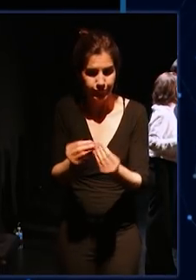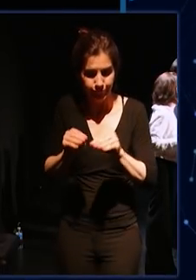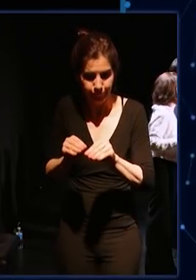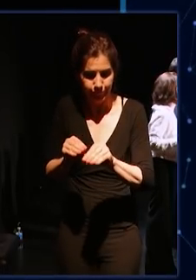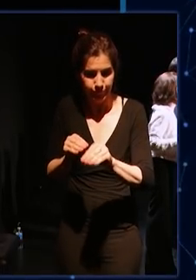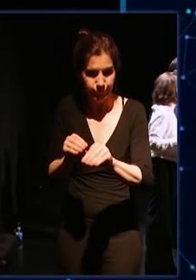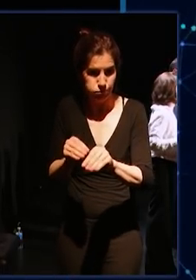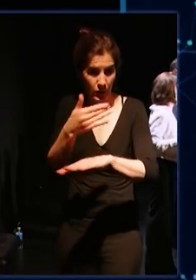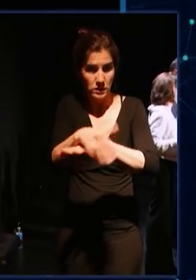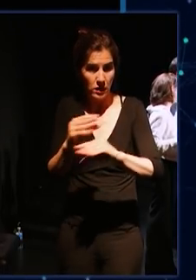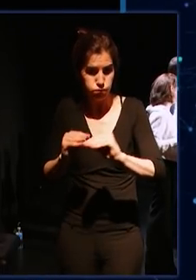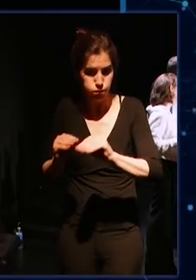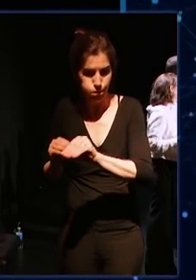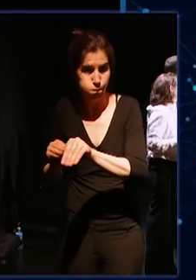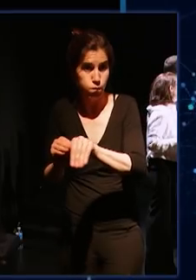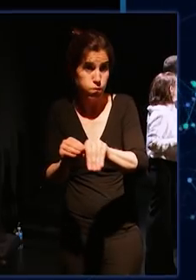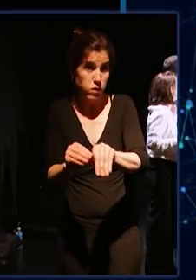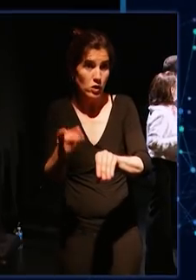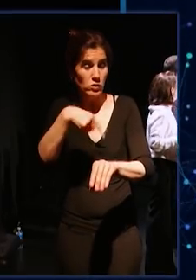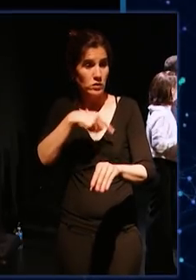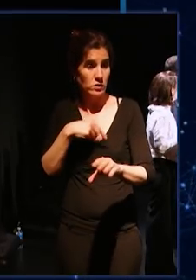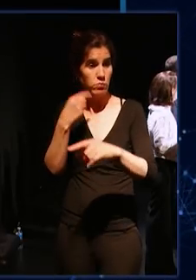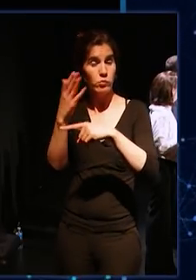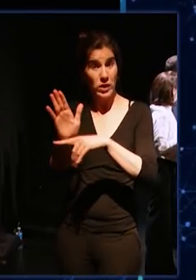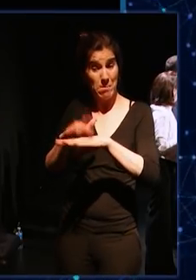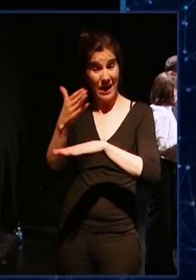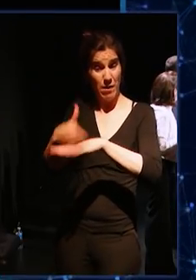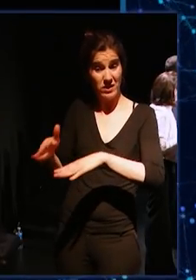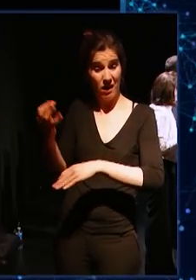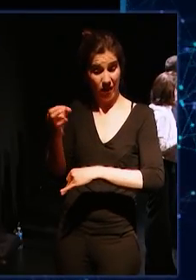dins dels nostres carrers i el que nosaltres proposem per evitar això és precisament és